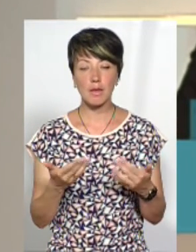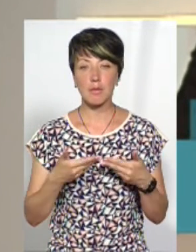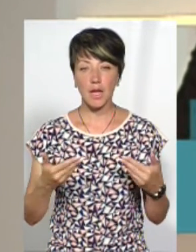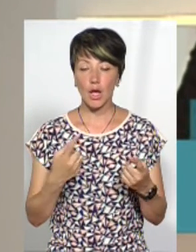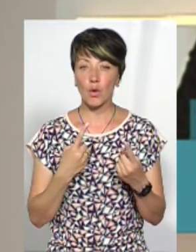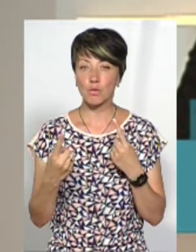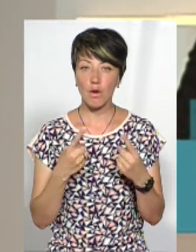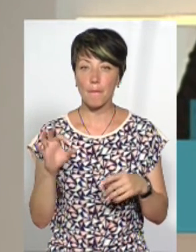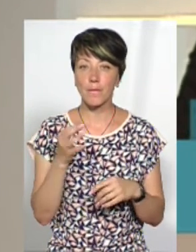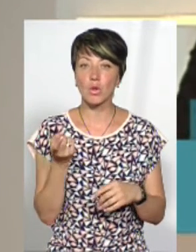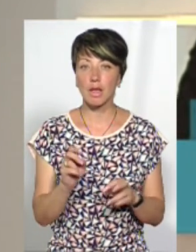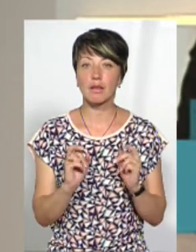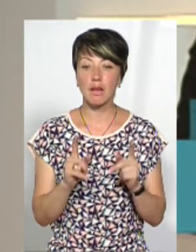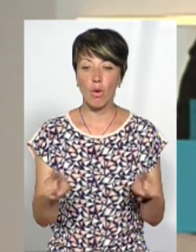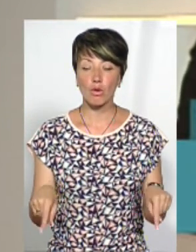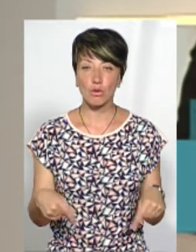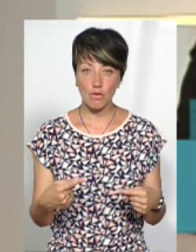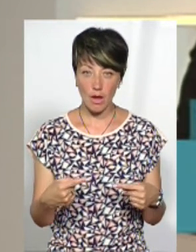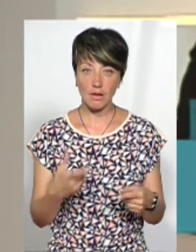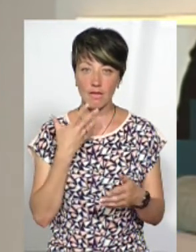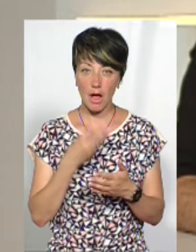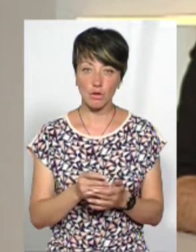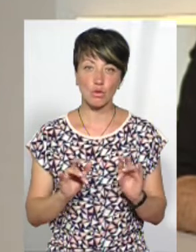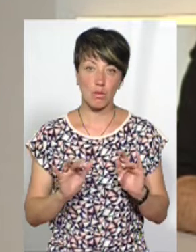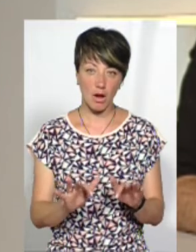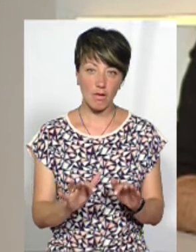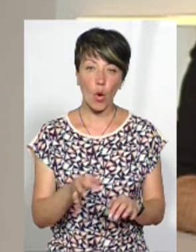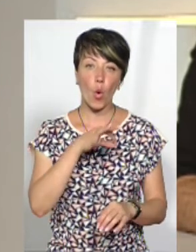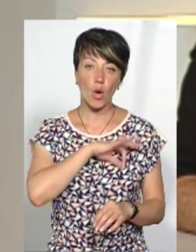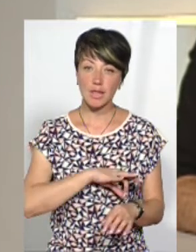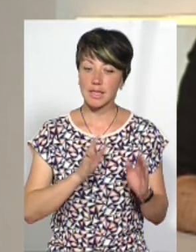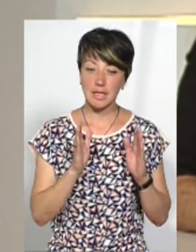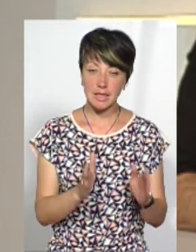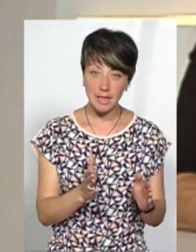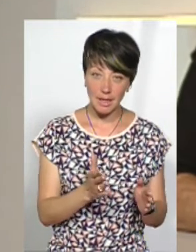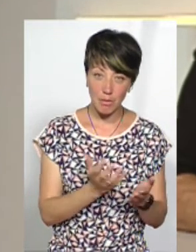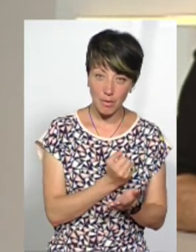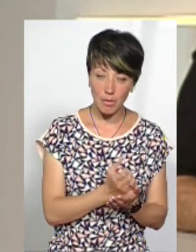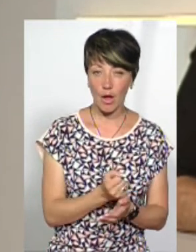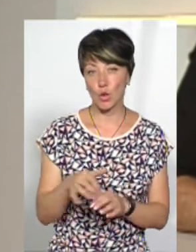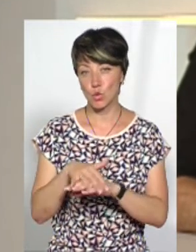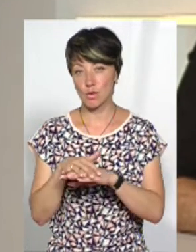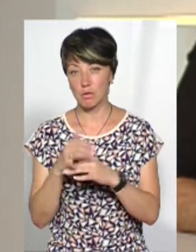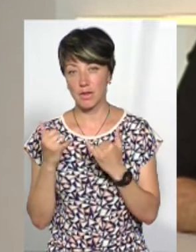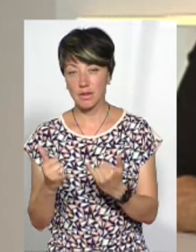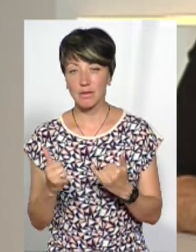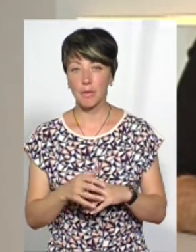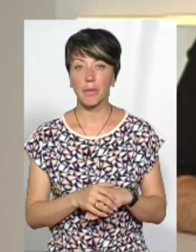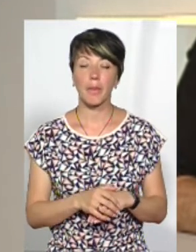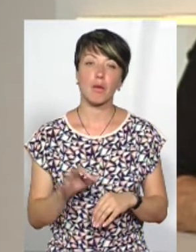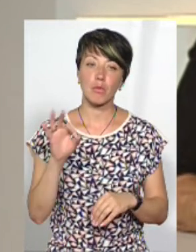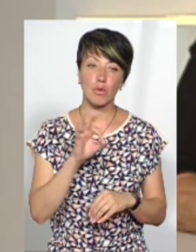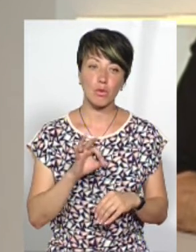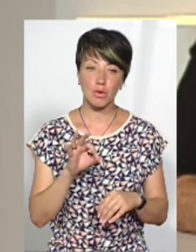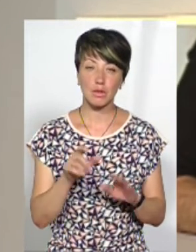ми розмовляли про те, як організувати власну справу, корисну не тільки кишені, але й суспільству. А мова